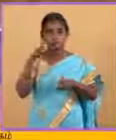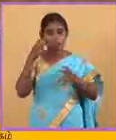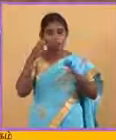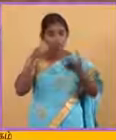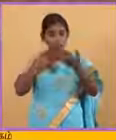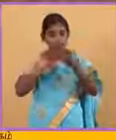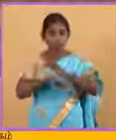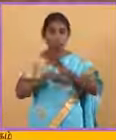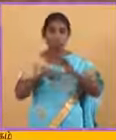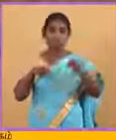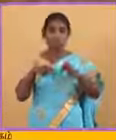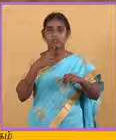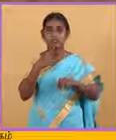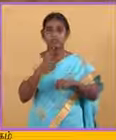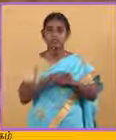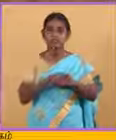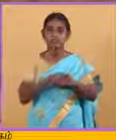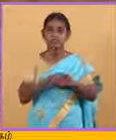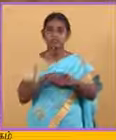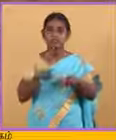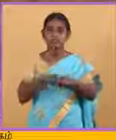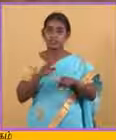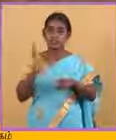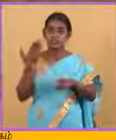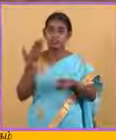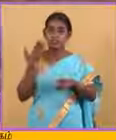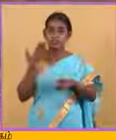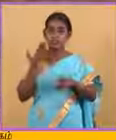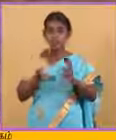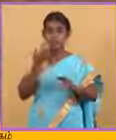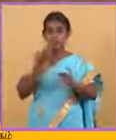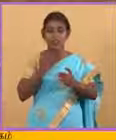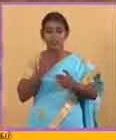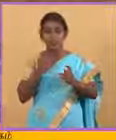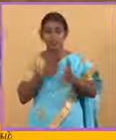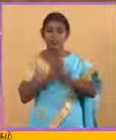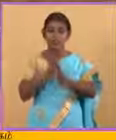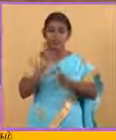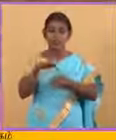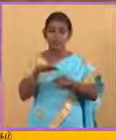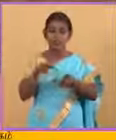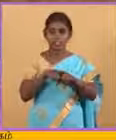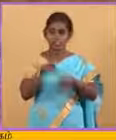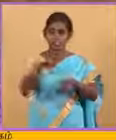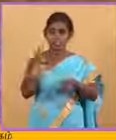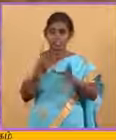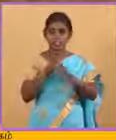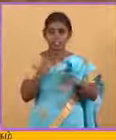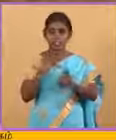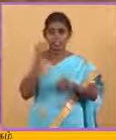கூறினார். அப்போ தமிழ் மீது அவர் எவ்வளவு பற்று கொண்டுள்ளார் என்பது நன்றாக புரிகின்றதா மாணவ செல்வங்களே?